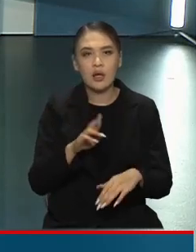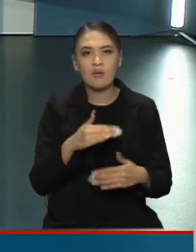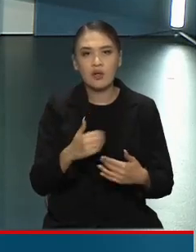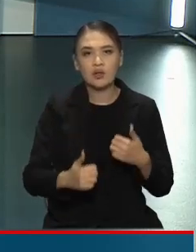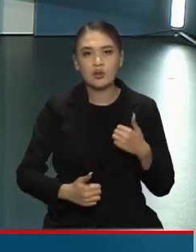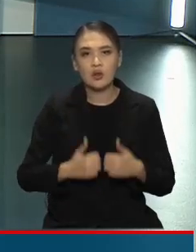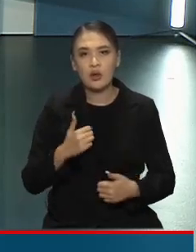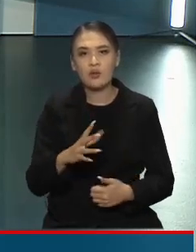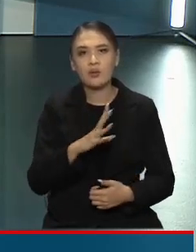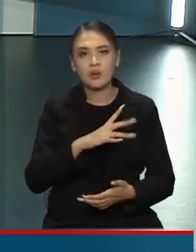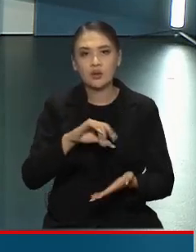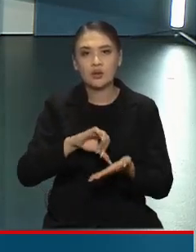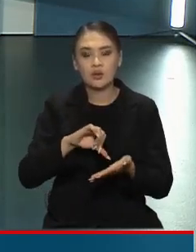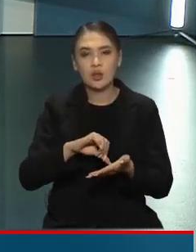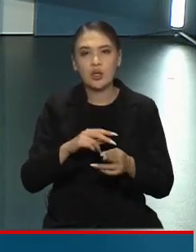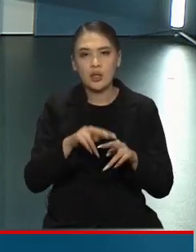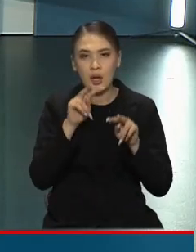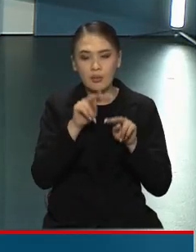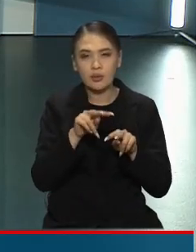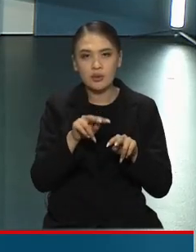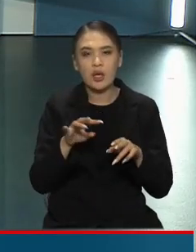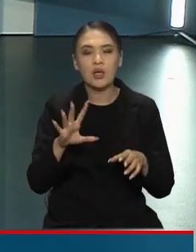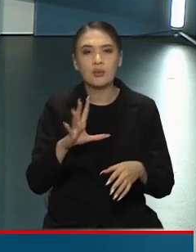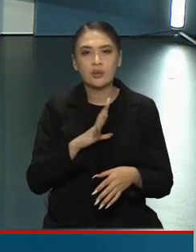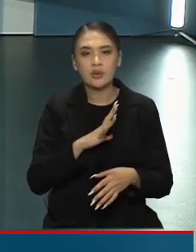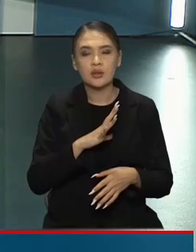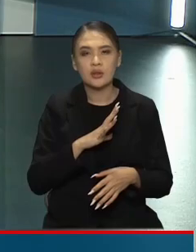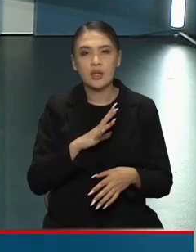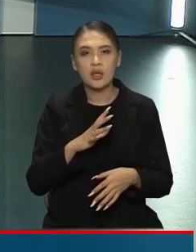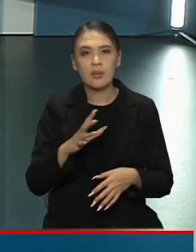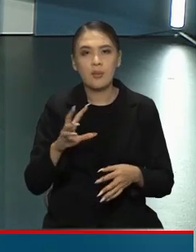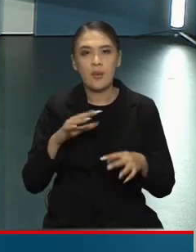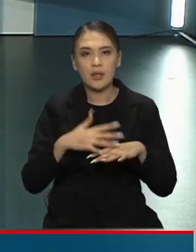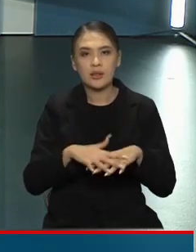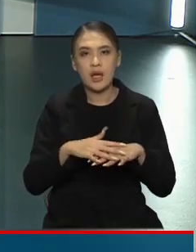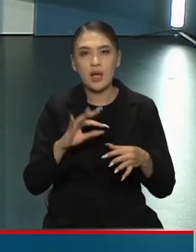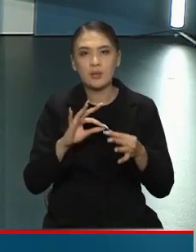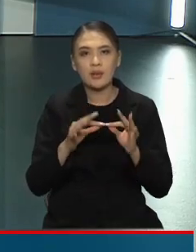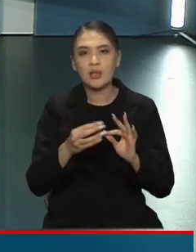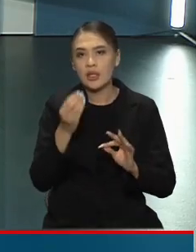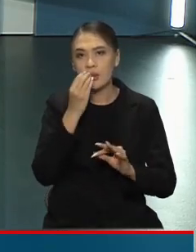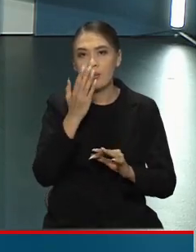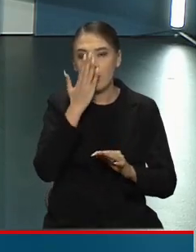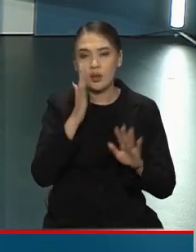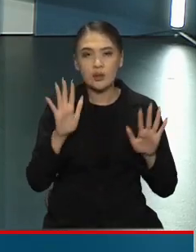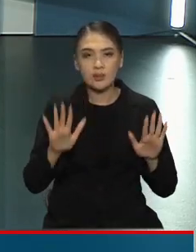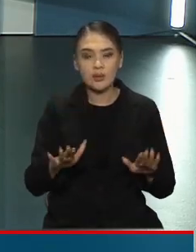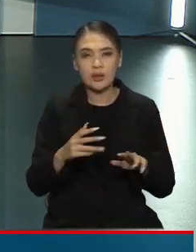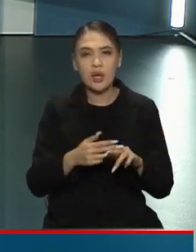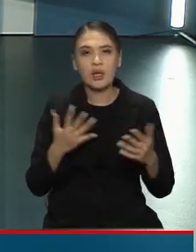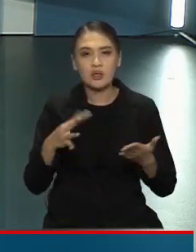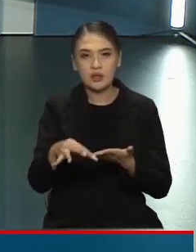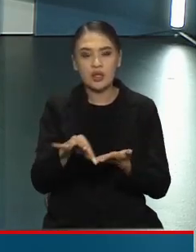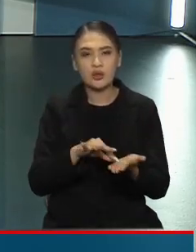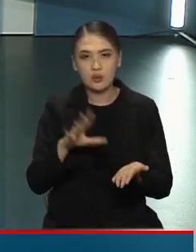гордость. Вы были членом жюри или наблюдателем, да? Наблюдателем. На математической олимпиаде в Японии. Расскажите, пожалуйста, сразу вот